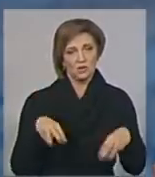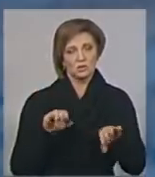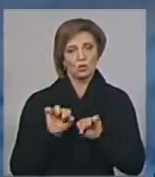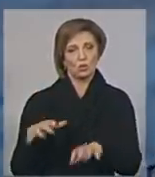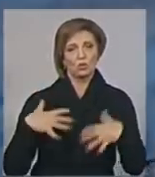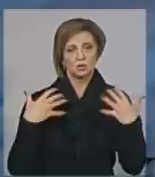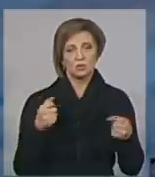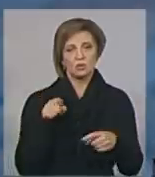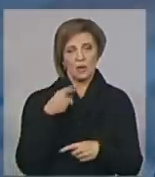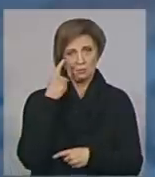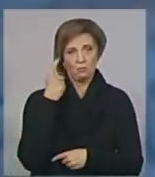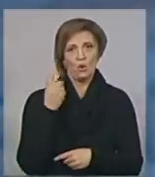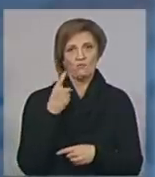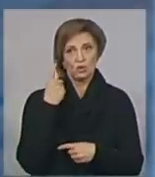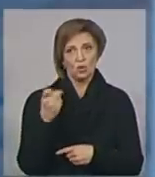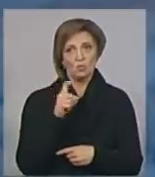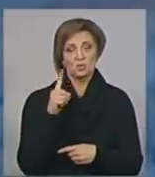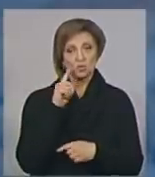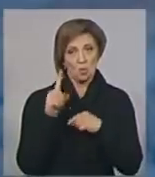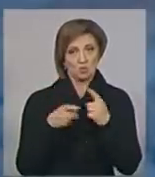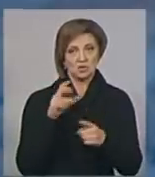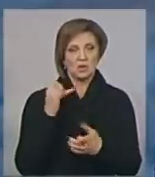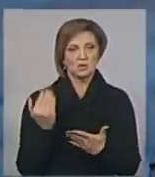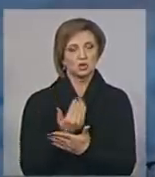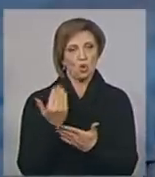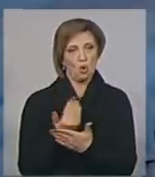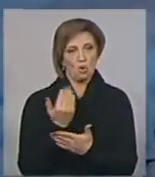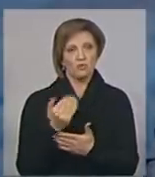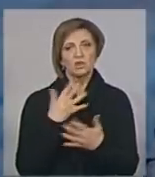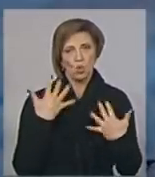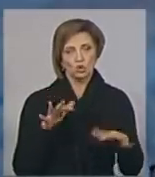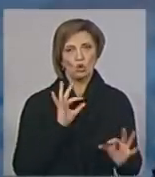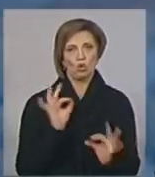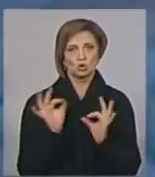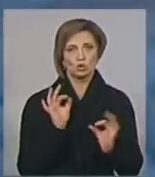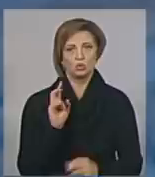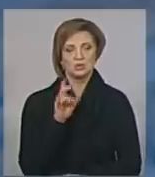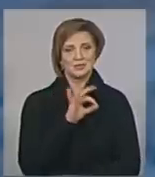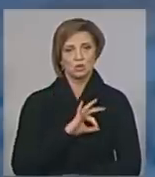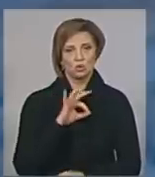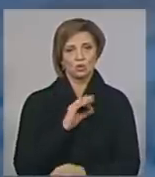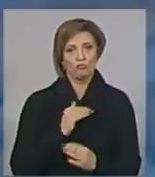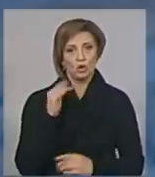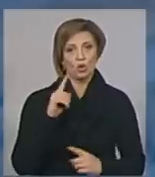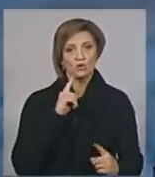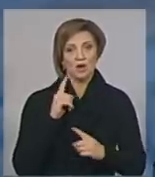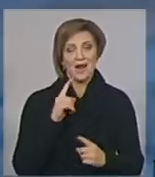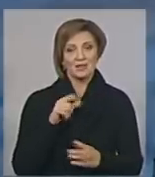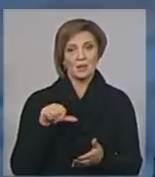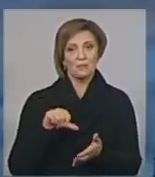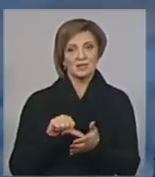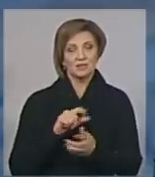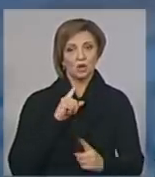а там повідомили, що дізналися про ухвалу суду з новин і вже консультуються з юристами. У Верховній Раді ситуацію зміг прокоментувати представник